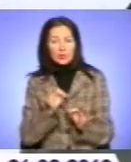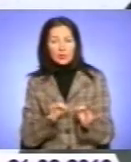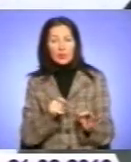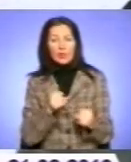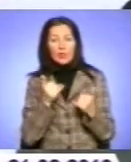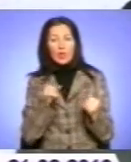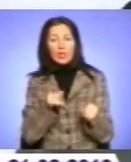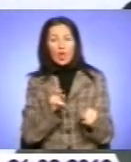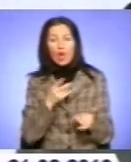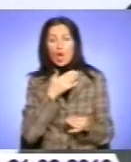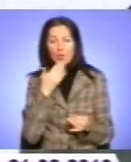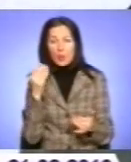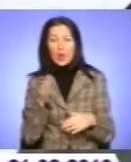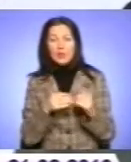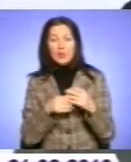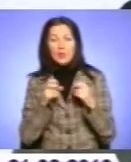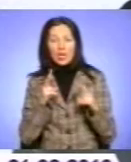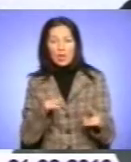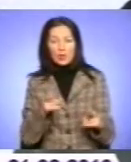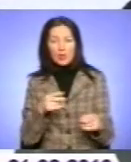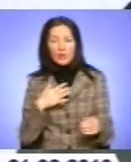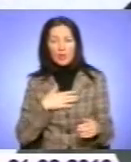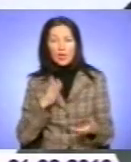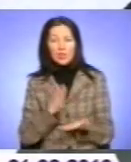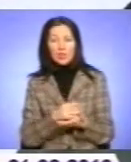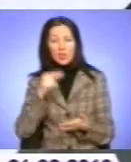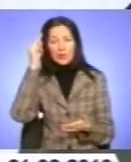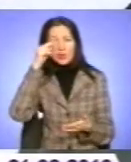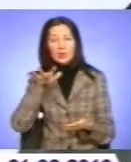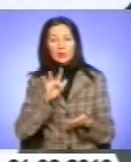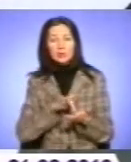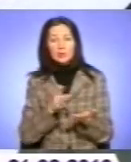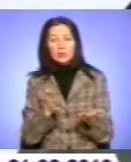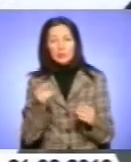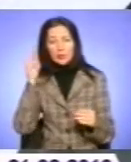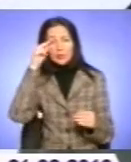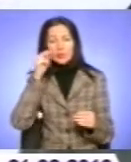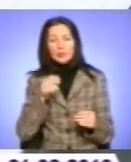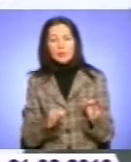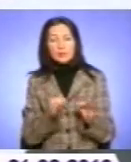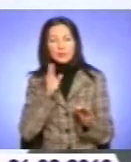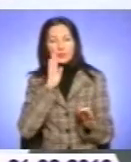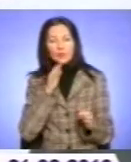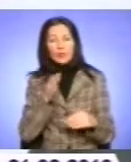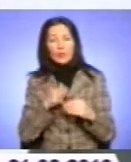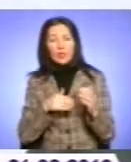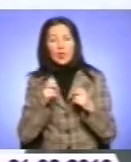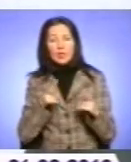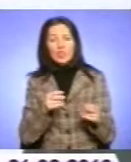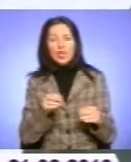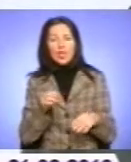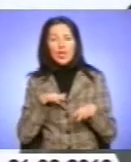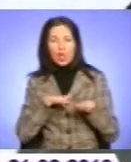має спеціальності, у нас є навчальний центр, де навчаються засуджені за спеціальності швачка. Після